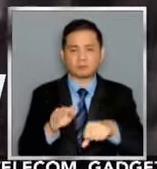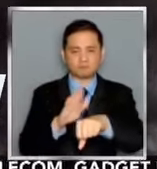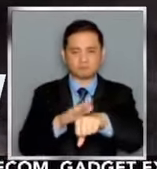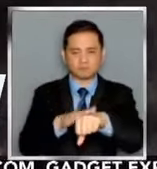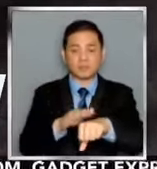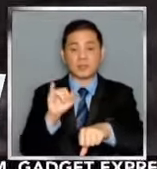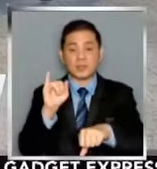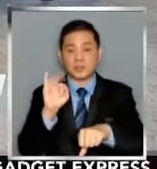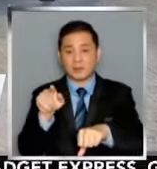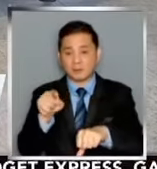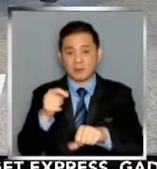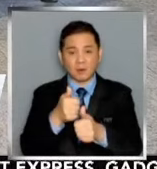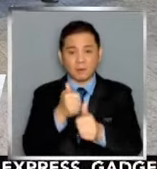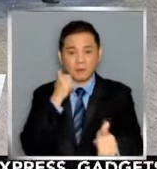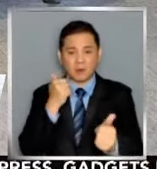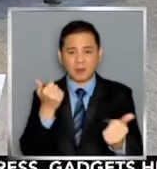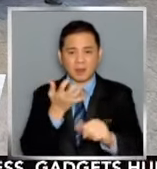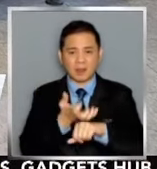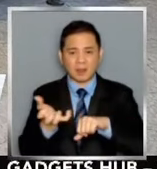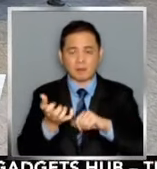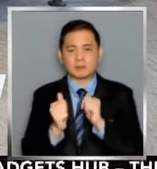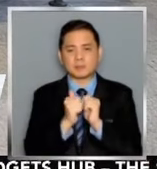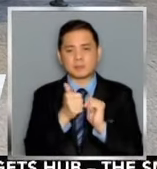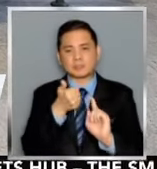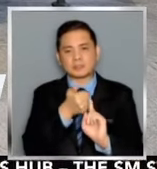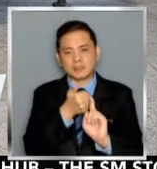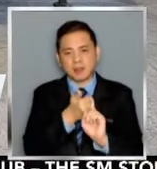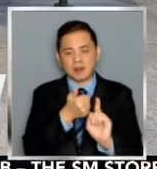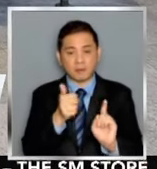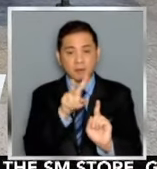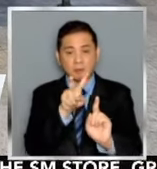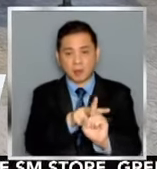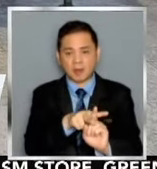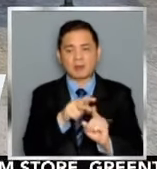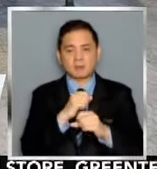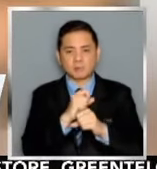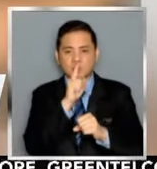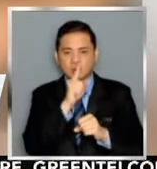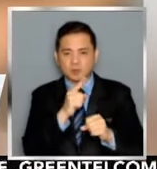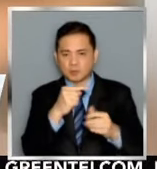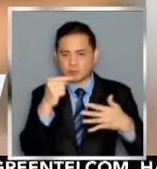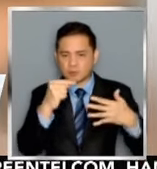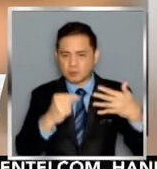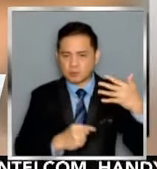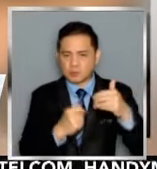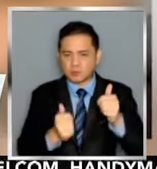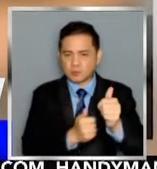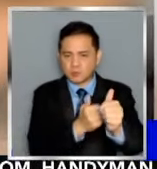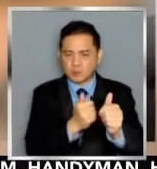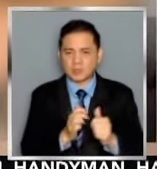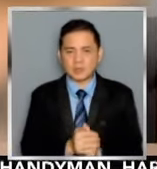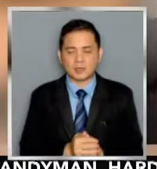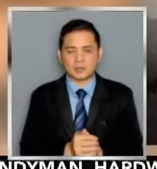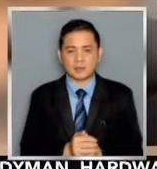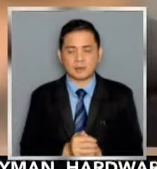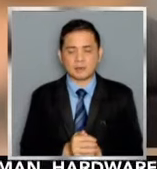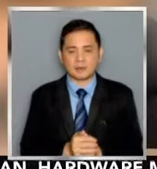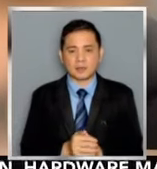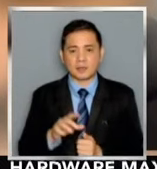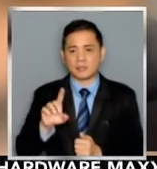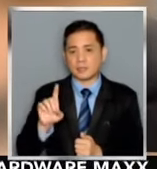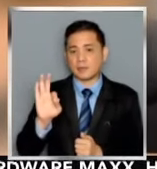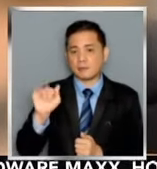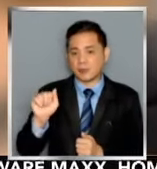employer, magduda na. Nananawagan naman ng tulong ang mga na-rescue para makapagsimula muli sa bansa. Dati nang sinabi ng DFA na may ibibigay na tulong